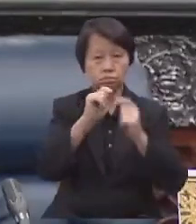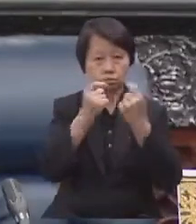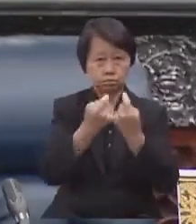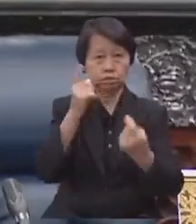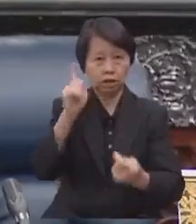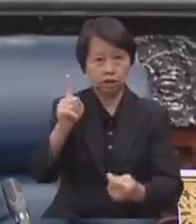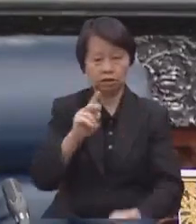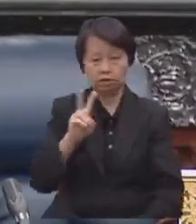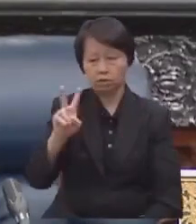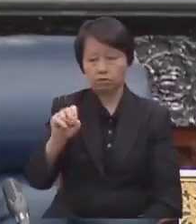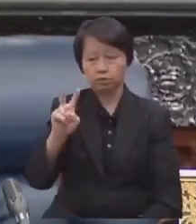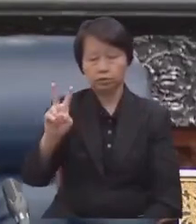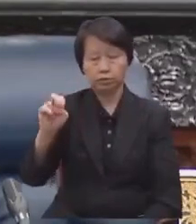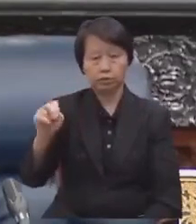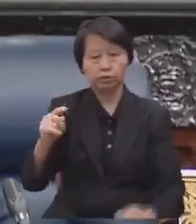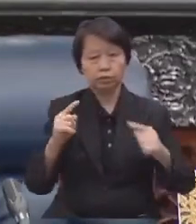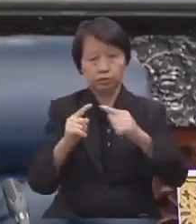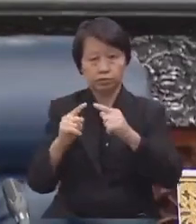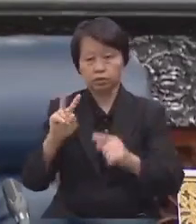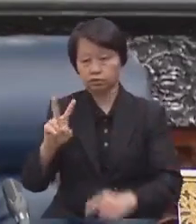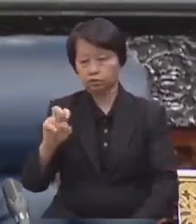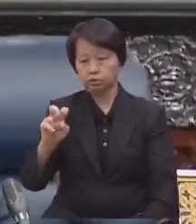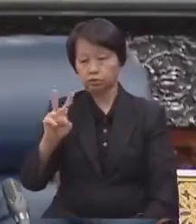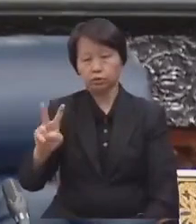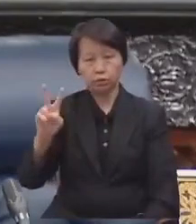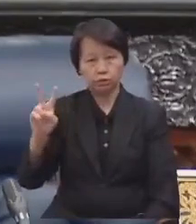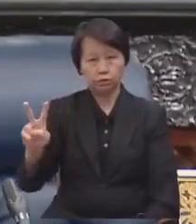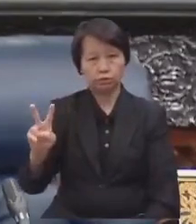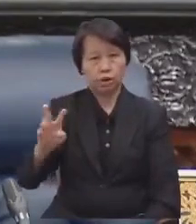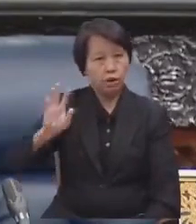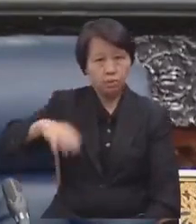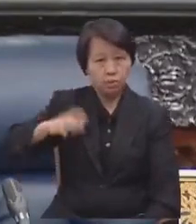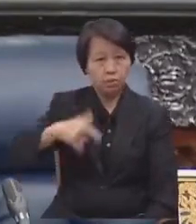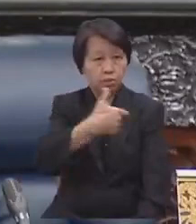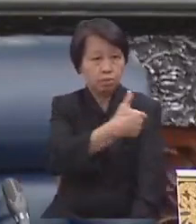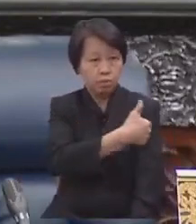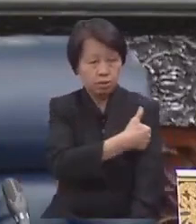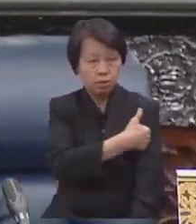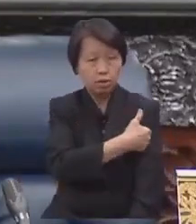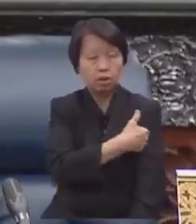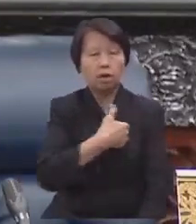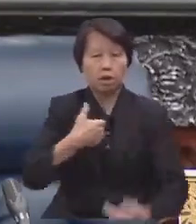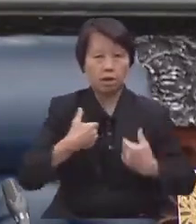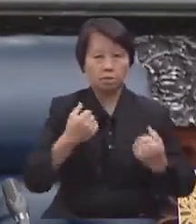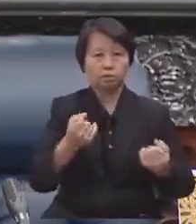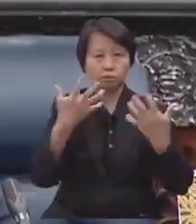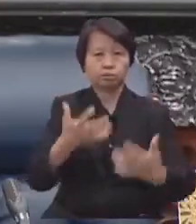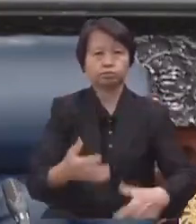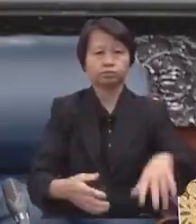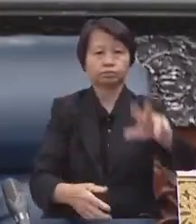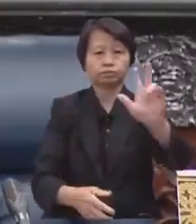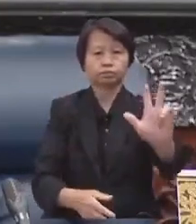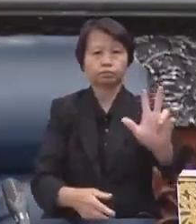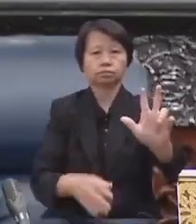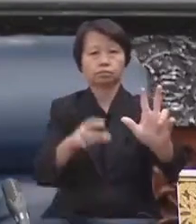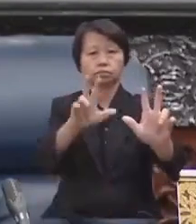2020 hingga 20 22 yang belum menerima sekarang Do sebaiknya adalah drama